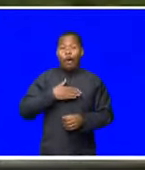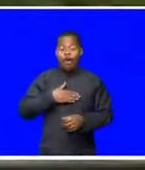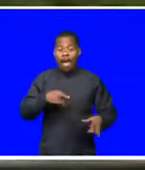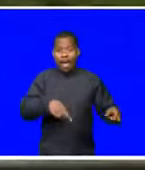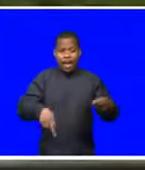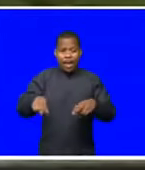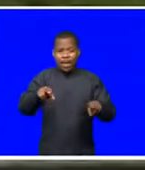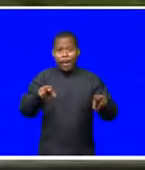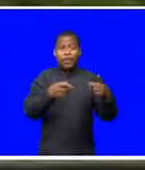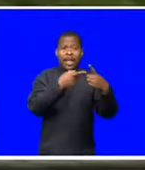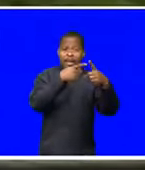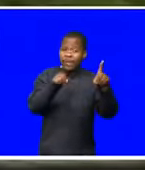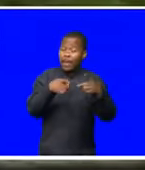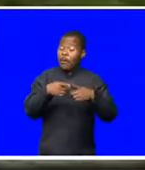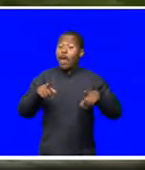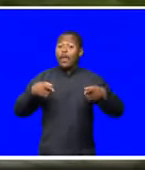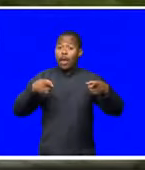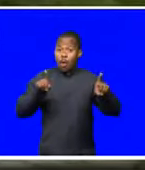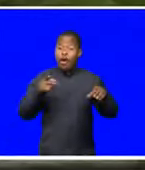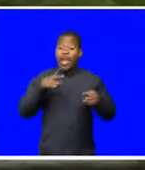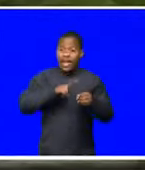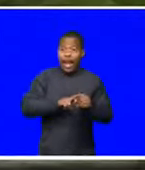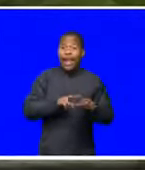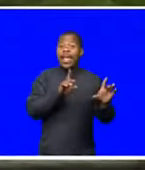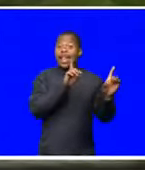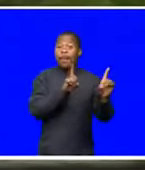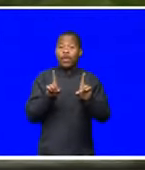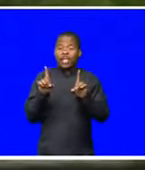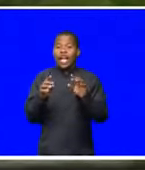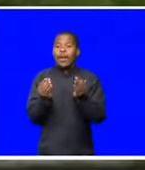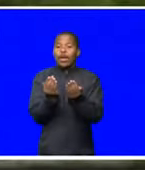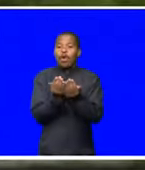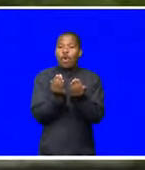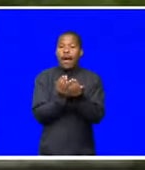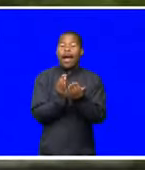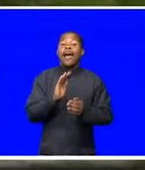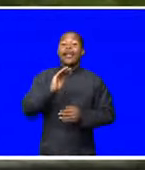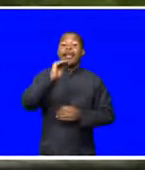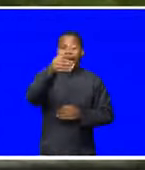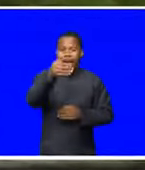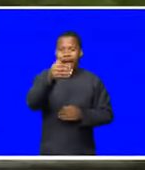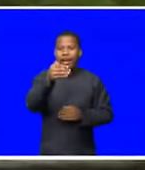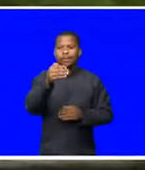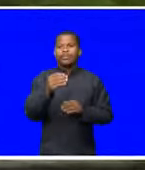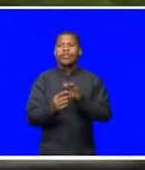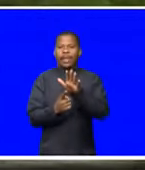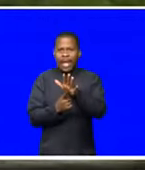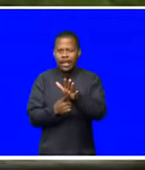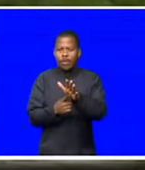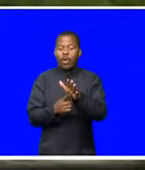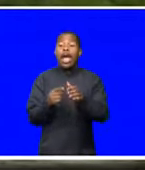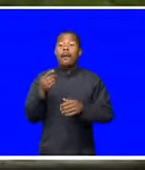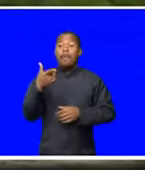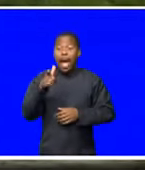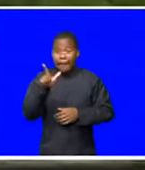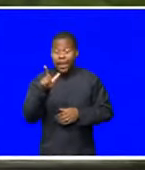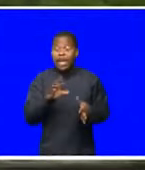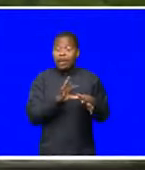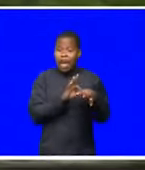ke nakubothishela labafundisa ngale ngesheya nyalo nje bengemaholidi lamadze basemakhaya